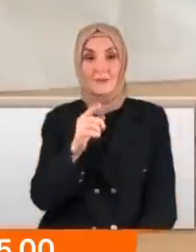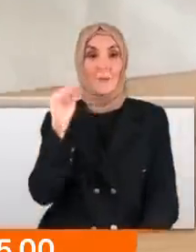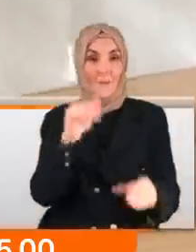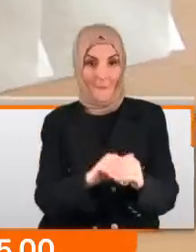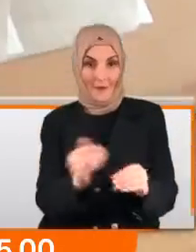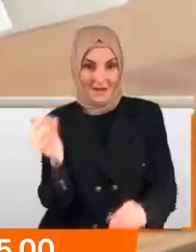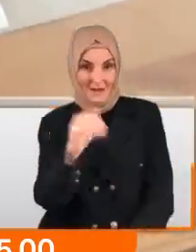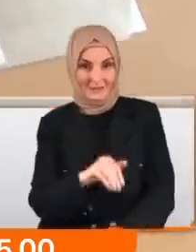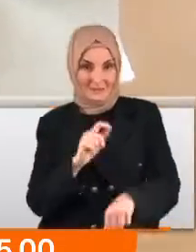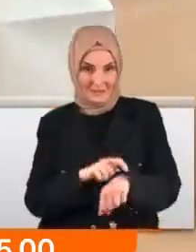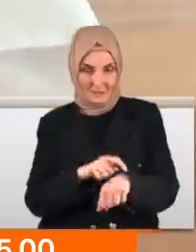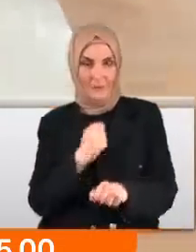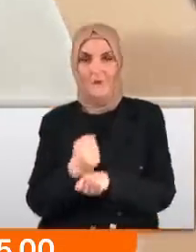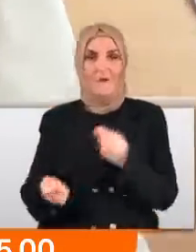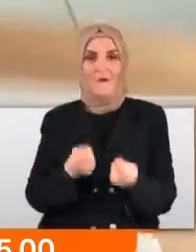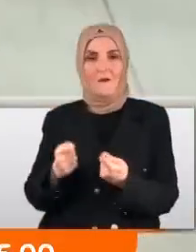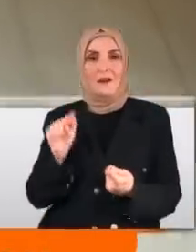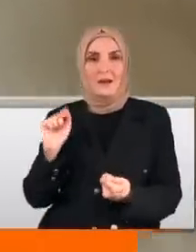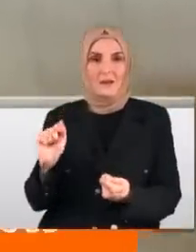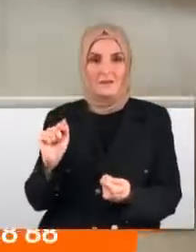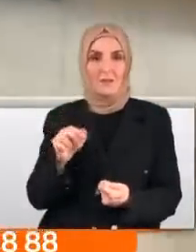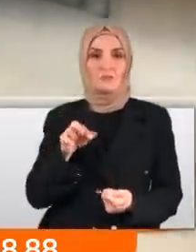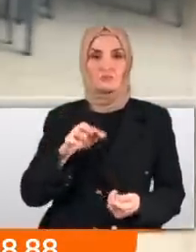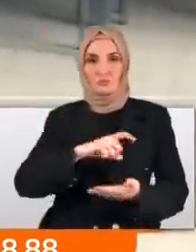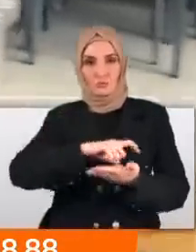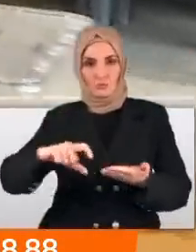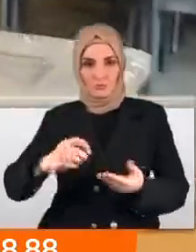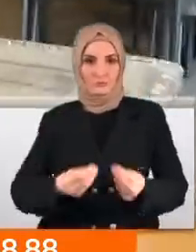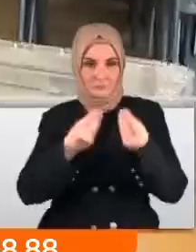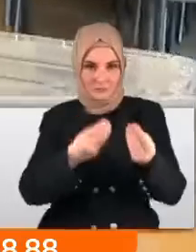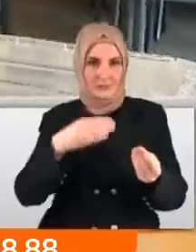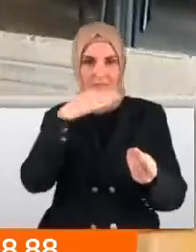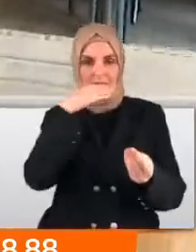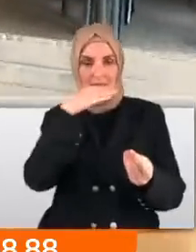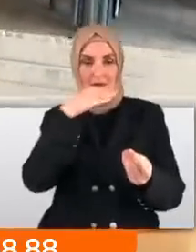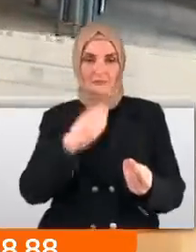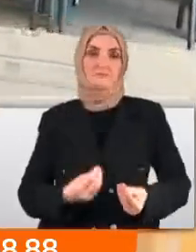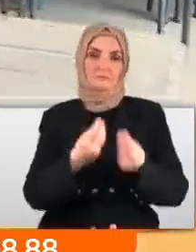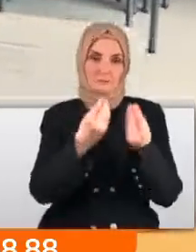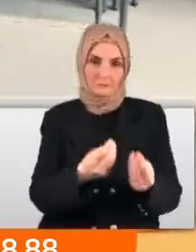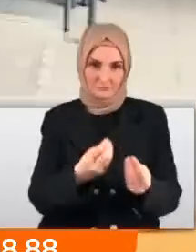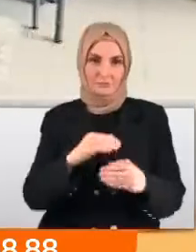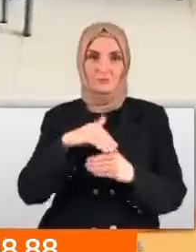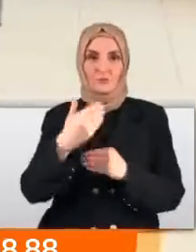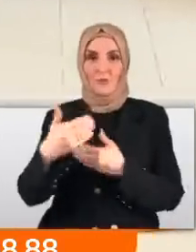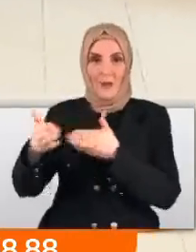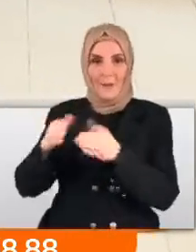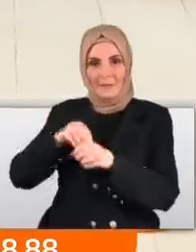bu kez bir pusula bir de zarf verecek. Ardından boş olan kabine gideceksiniz ve tercihinizi yapacaksınız.